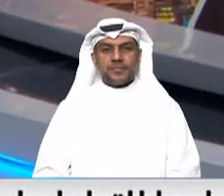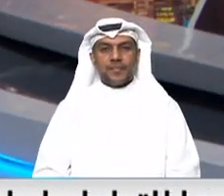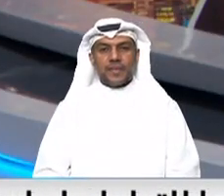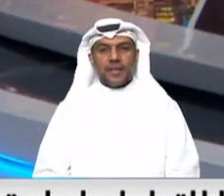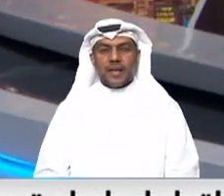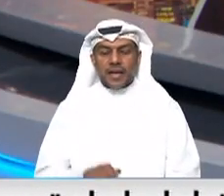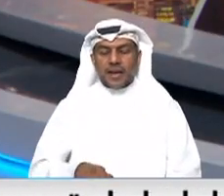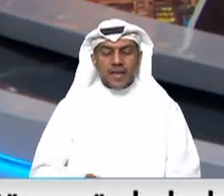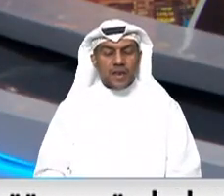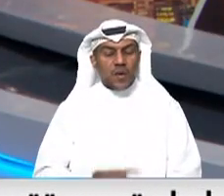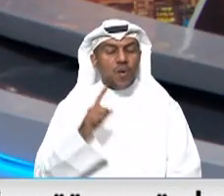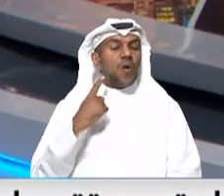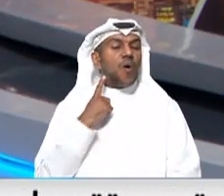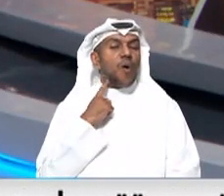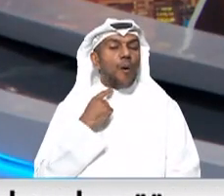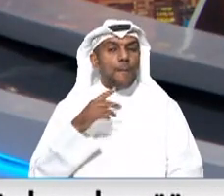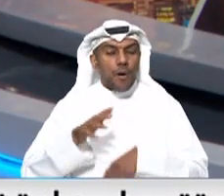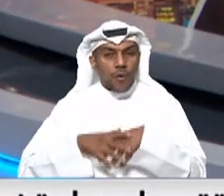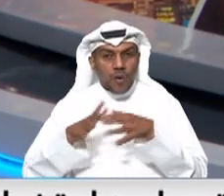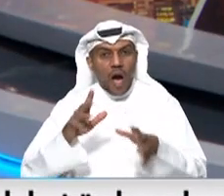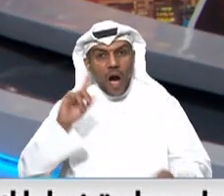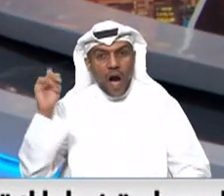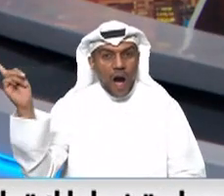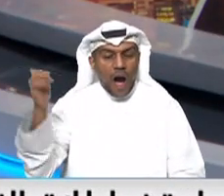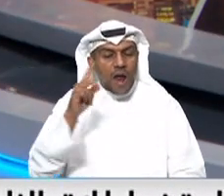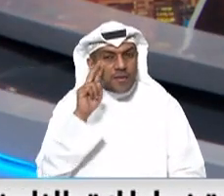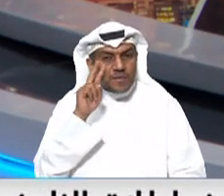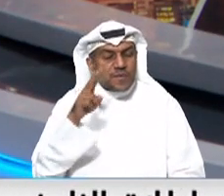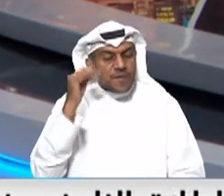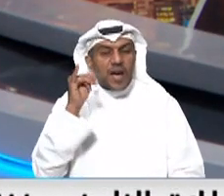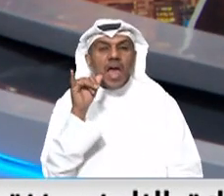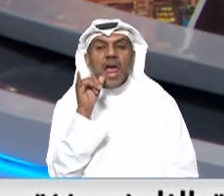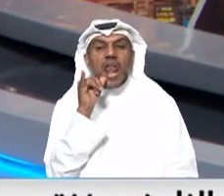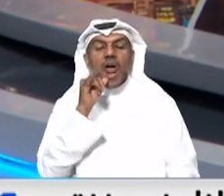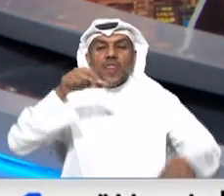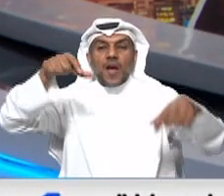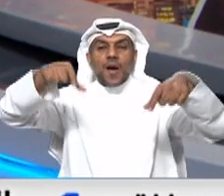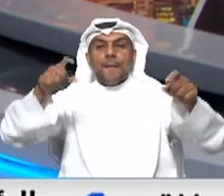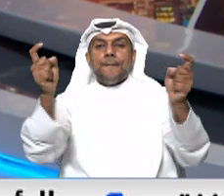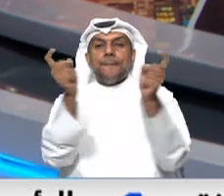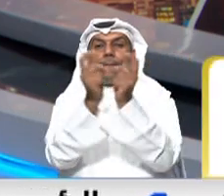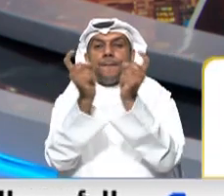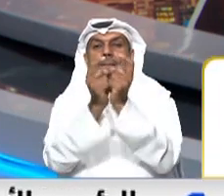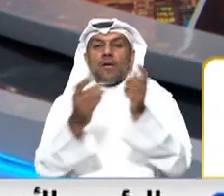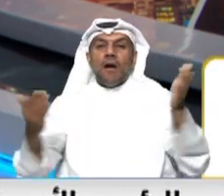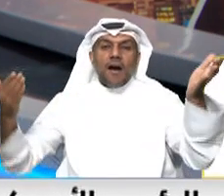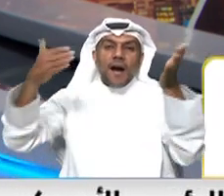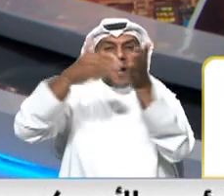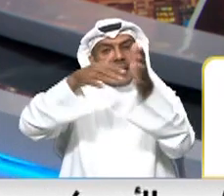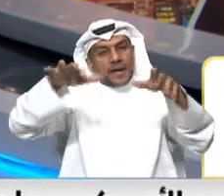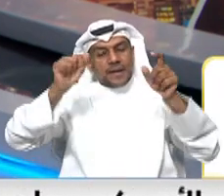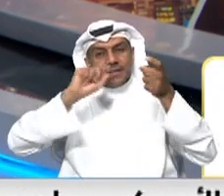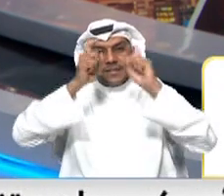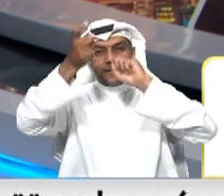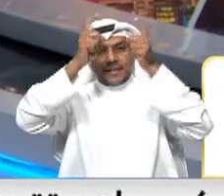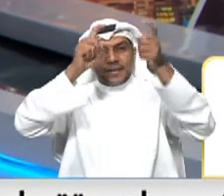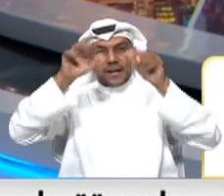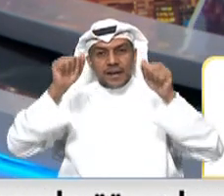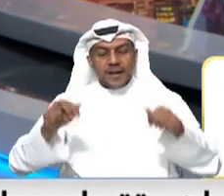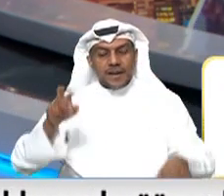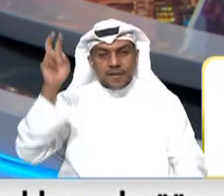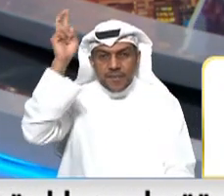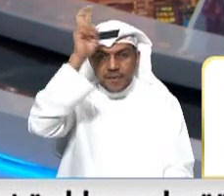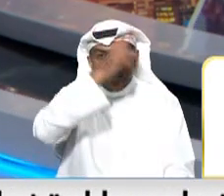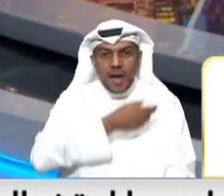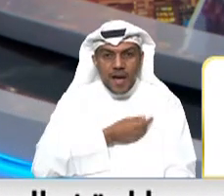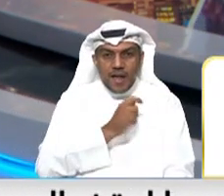تتجه أنظار عشاق كرة القدم حول العالم بعد غليل إلى لندن، حيث المباراة النهائية لدوري أبطال أوروبا لكرة القدم بين ريال مدريد